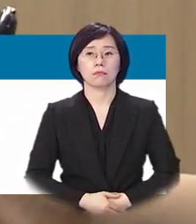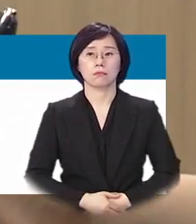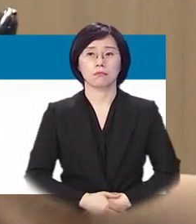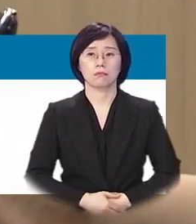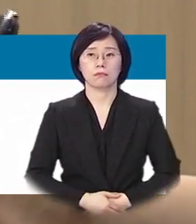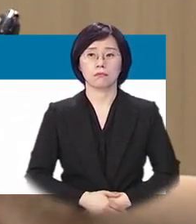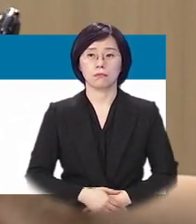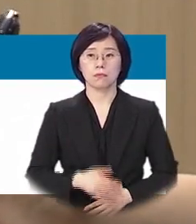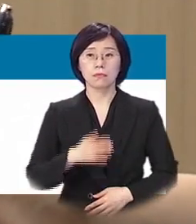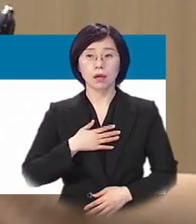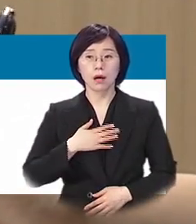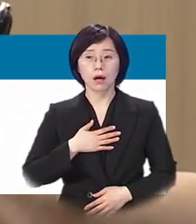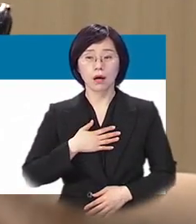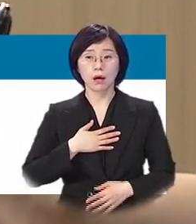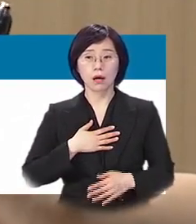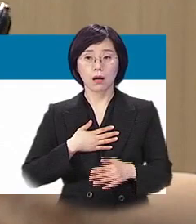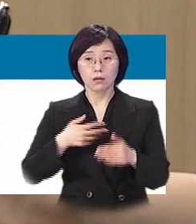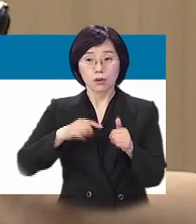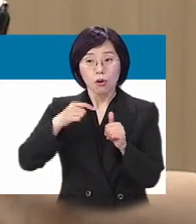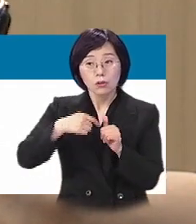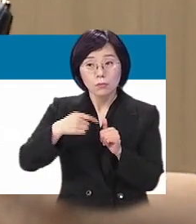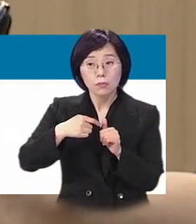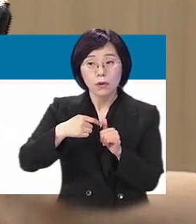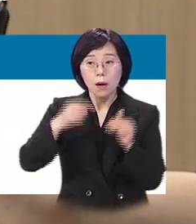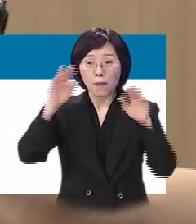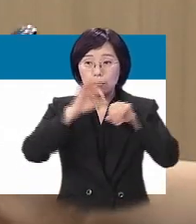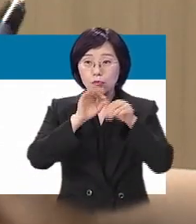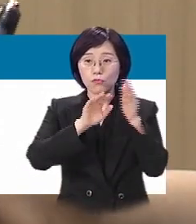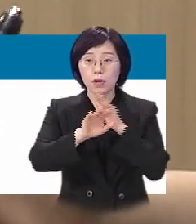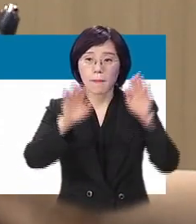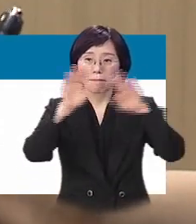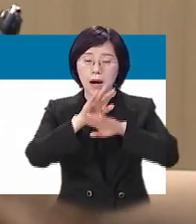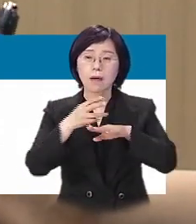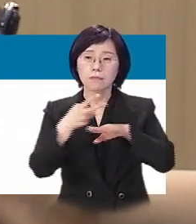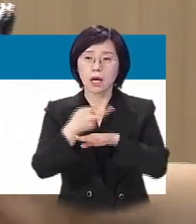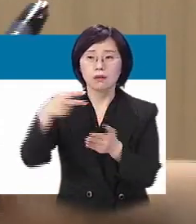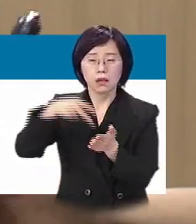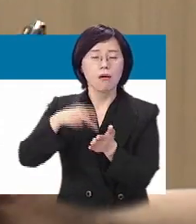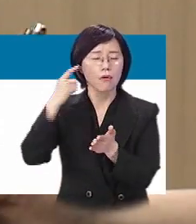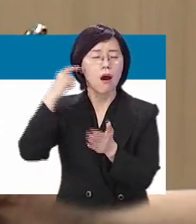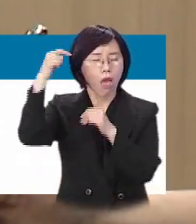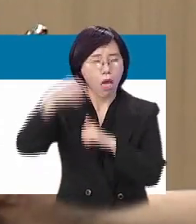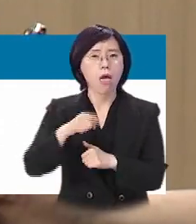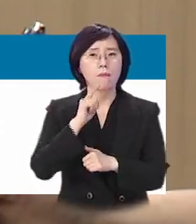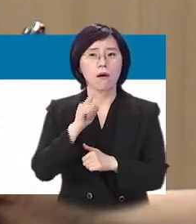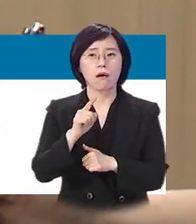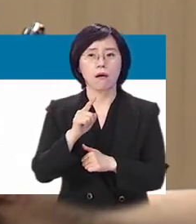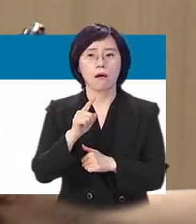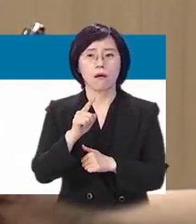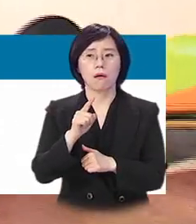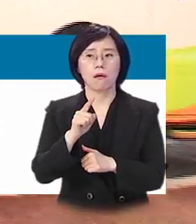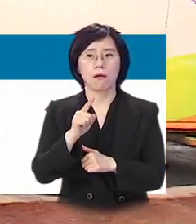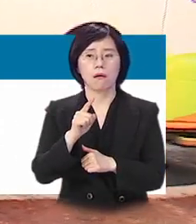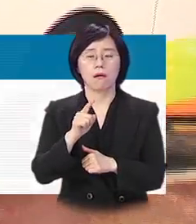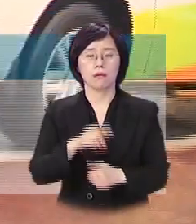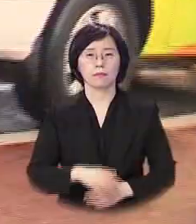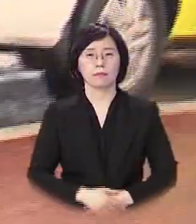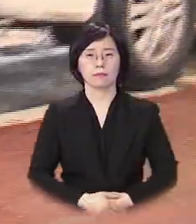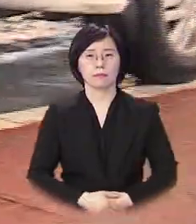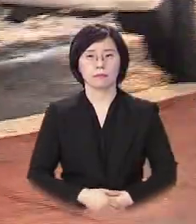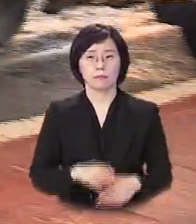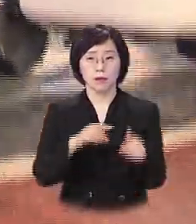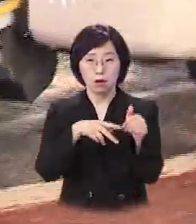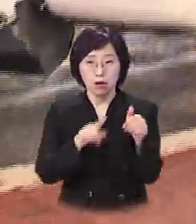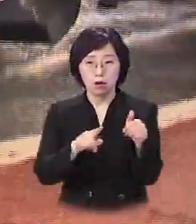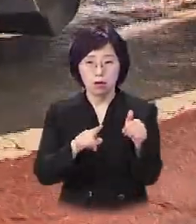그 서준호님은 10시 이후에 야간차 탄다고 그냥 생각하세요. 뭐 이런 식으로 당이 좀. 서